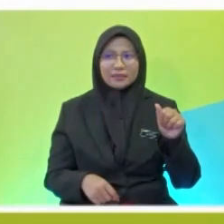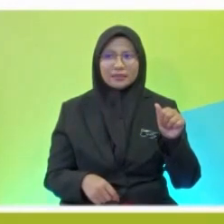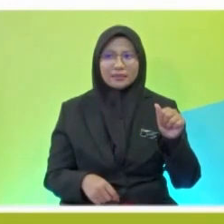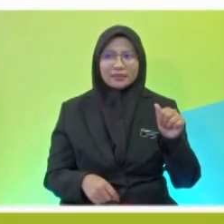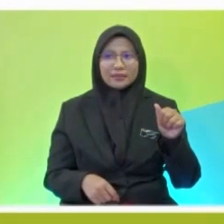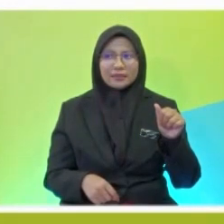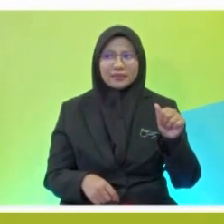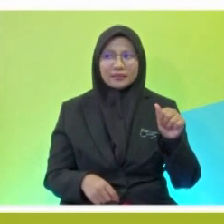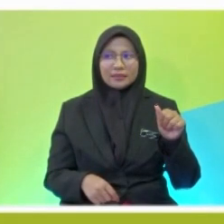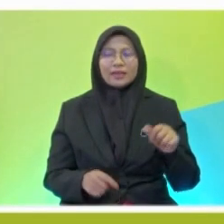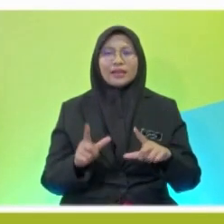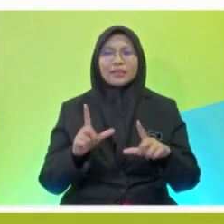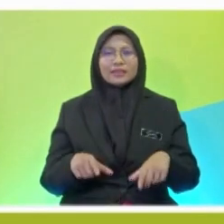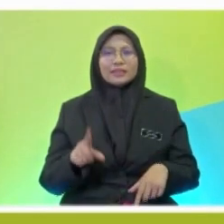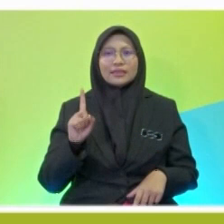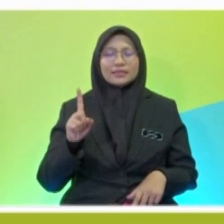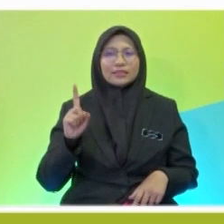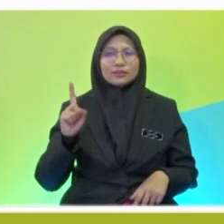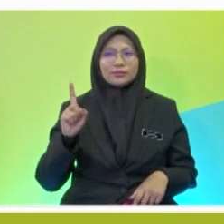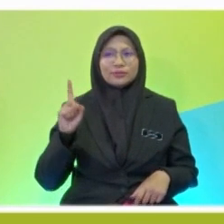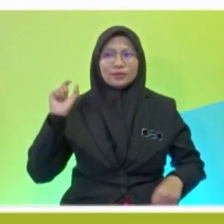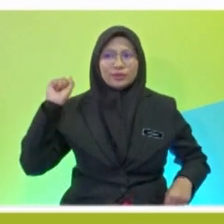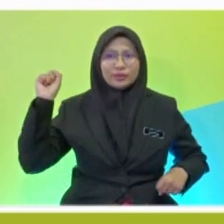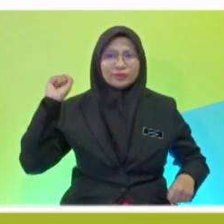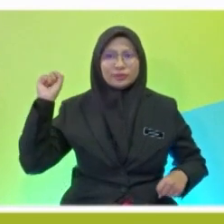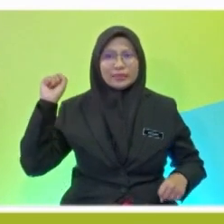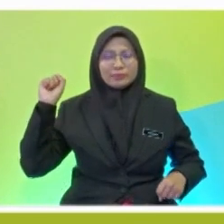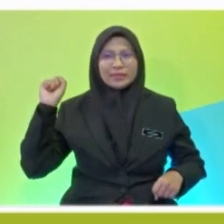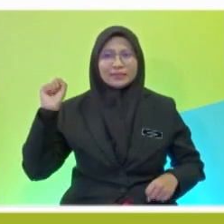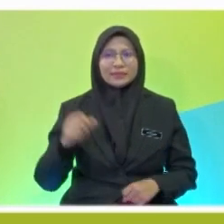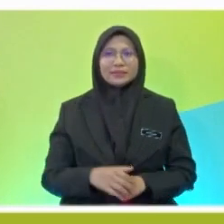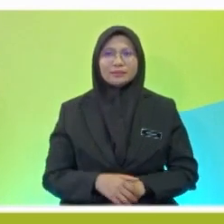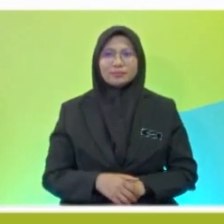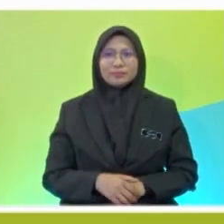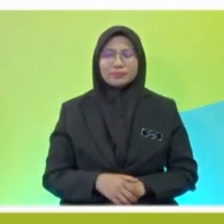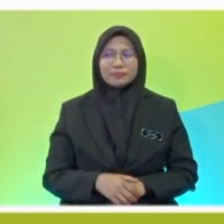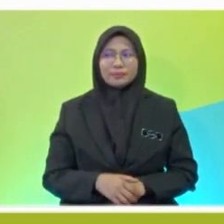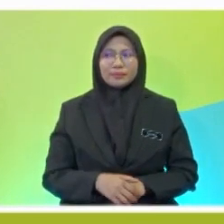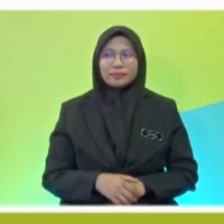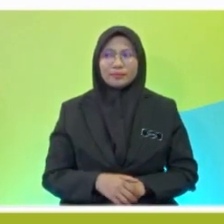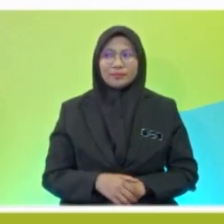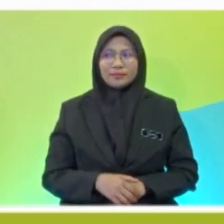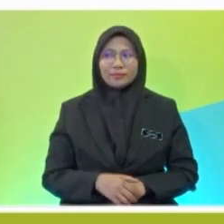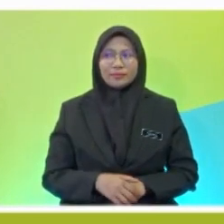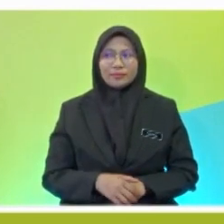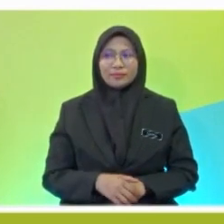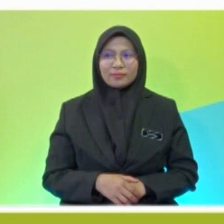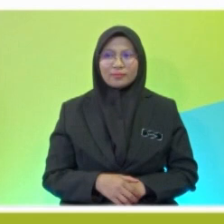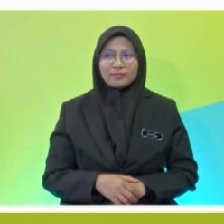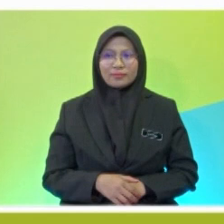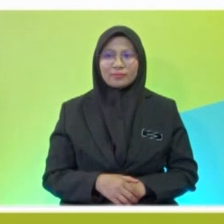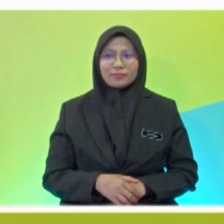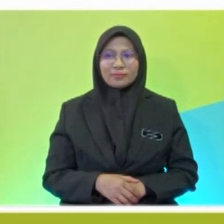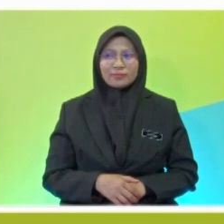namun di atas dadu atau badan warga emasnya Oke kemudian seterusnya kita akan